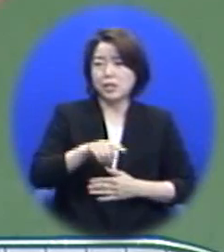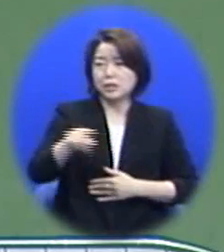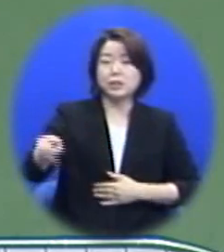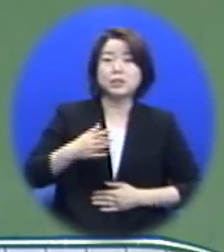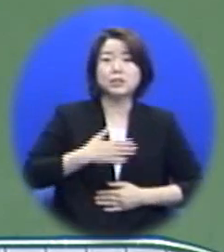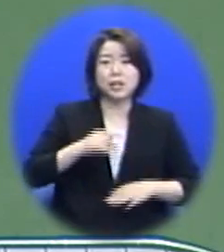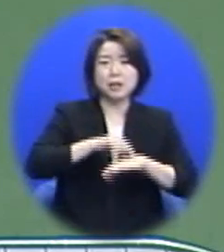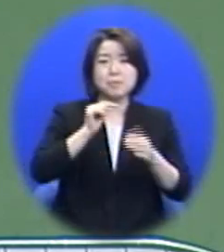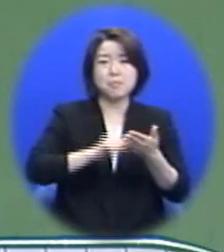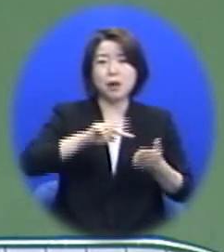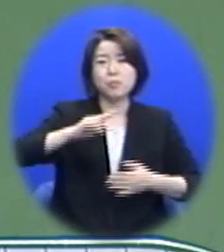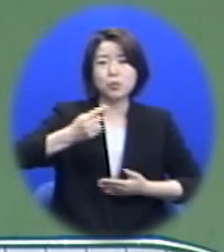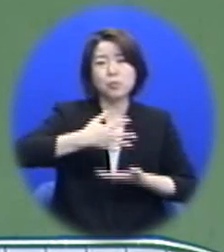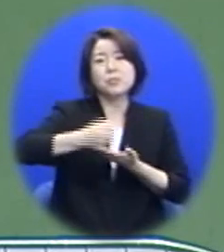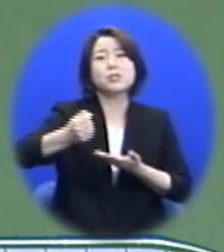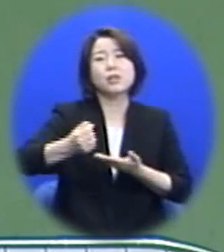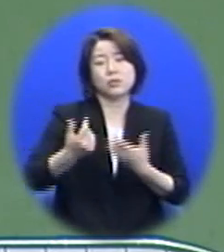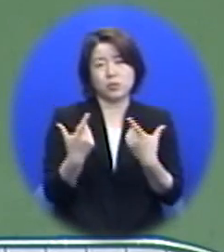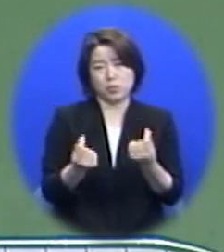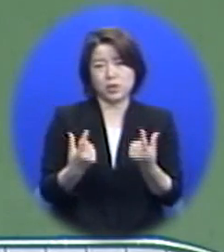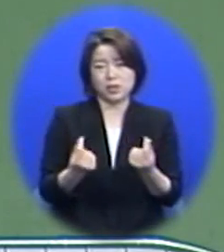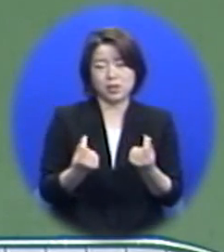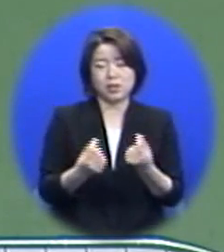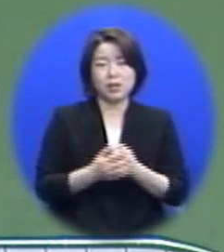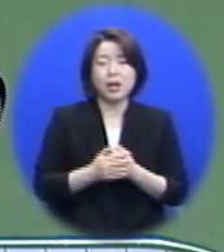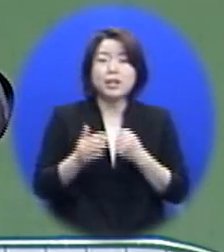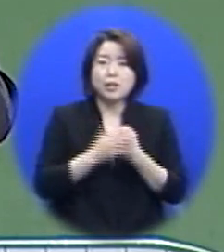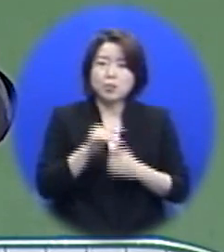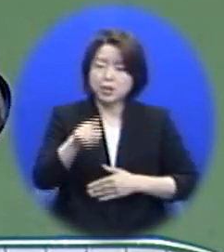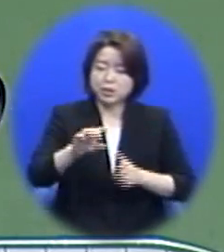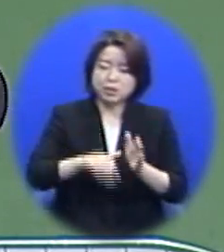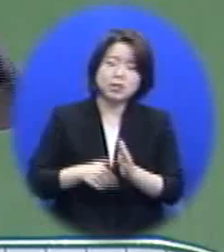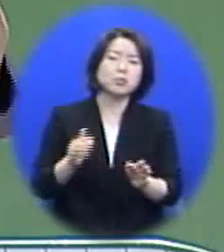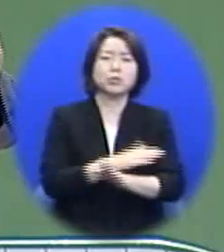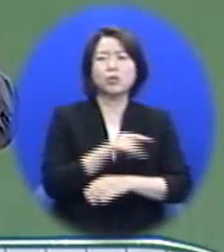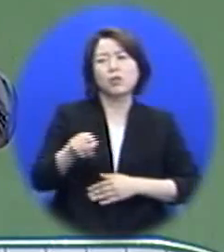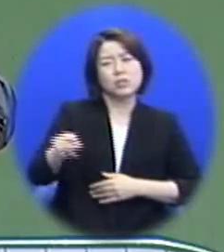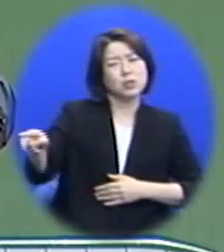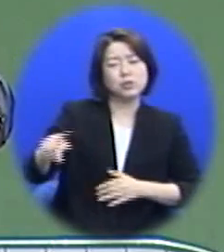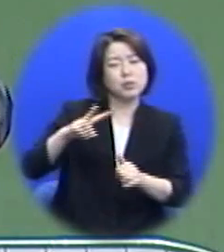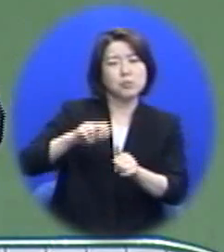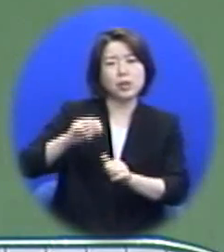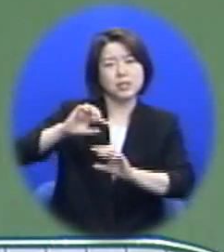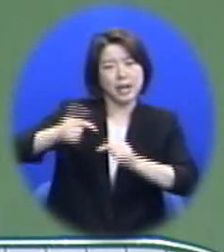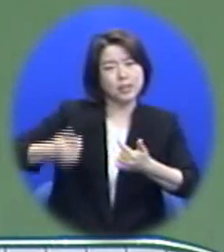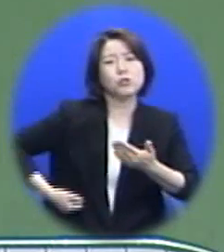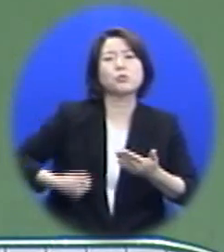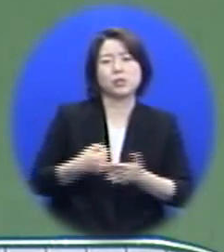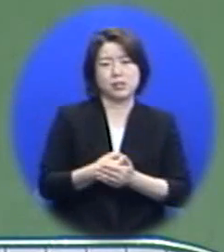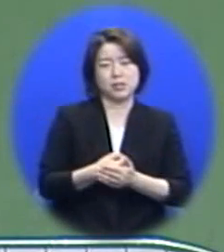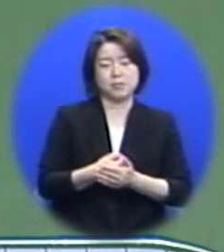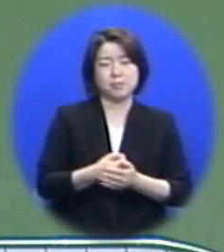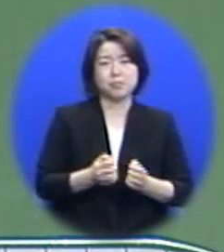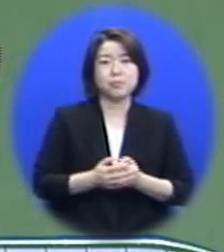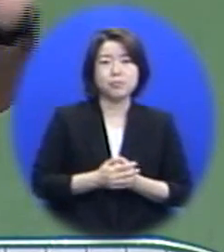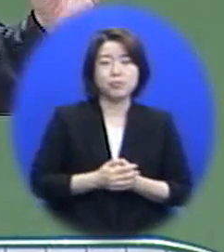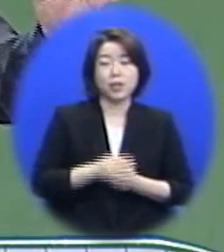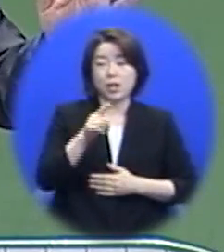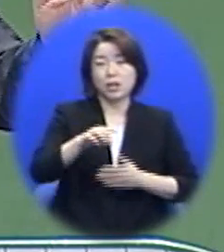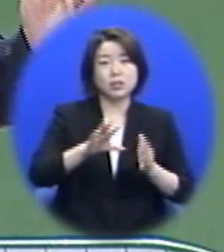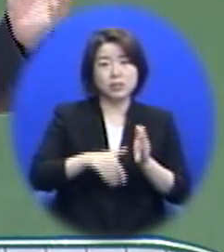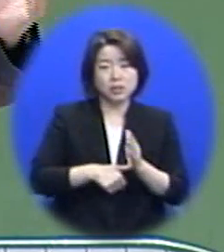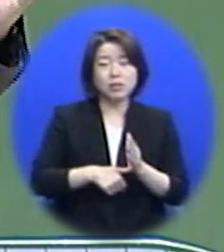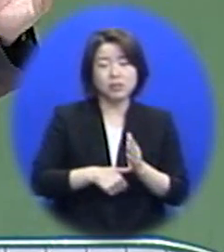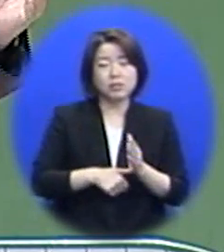마음까지 뺏어가는 것이 되겠습니다 그래서 그때부터 나는 그들을 미워하지 않기로 했습니다 아니 그때는